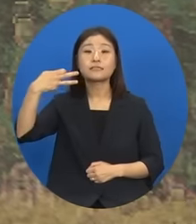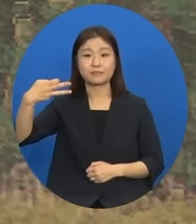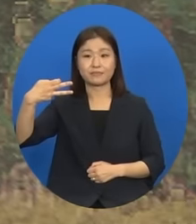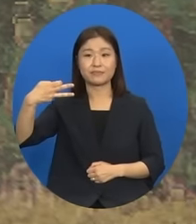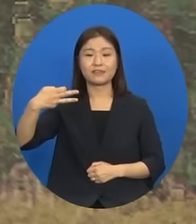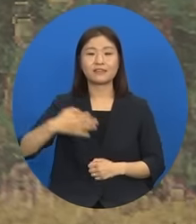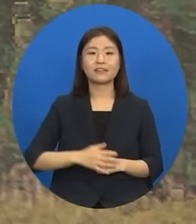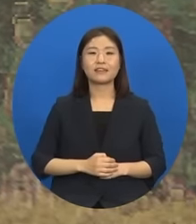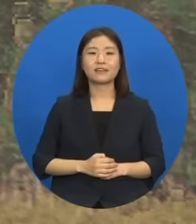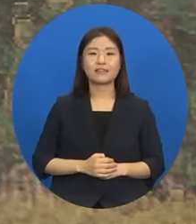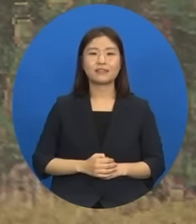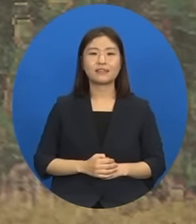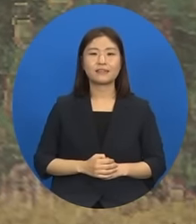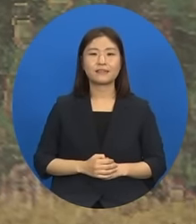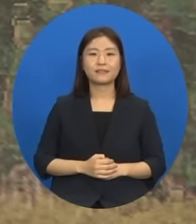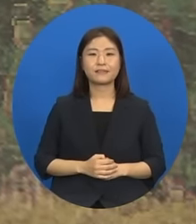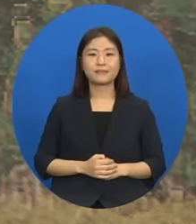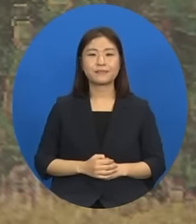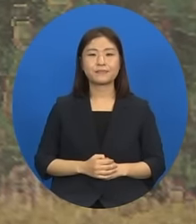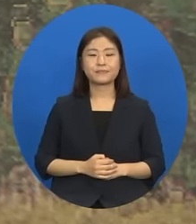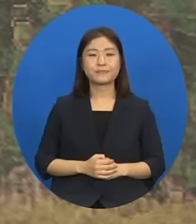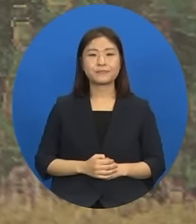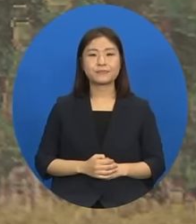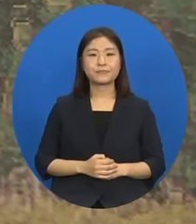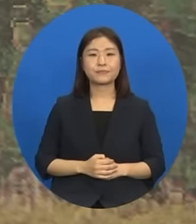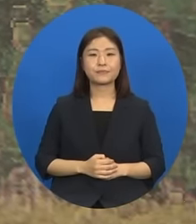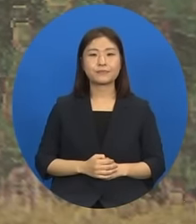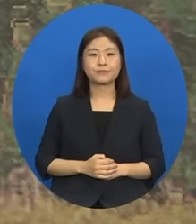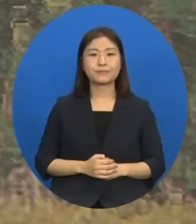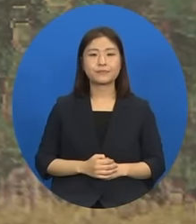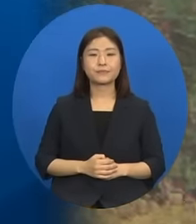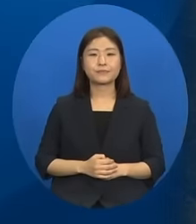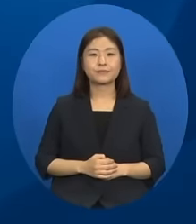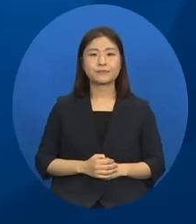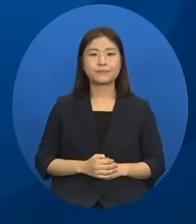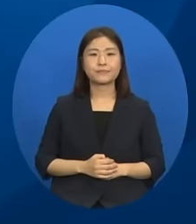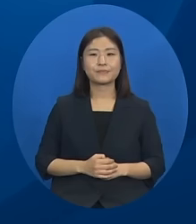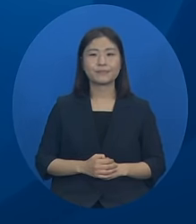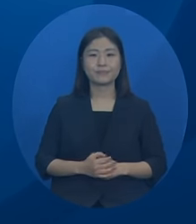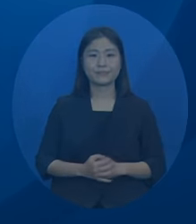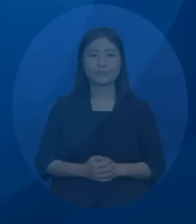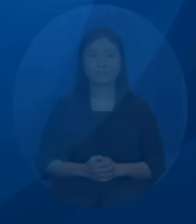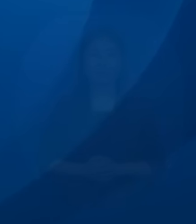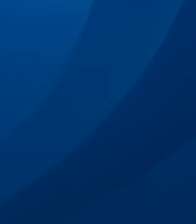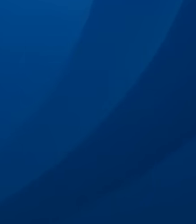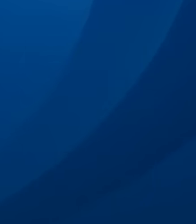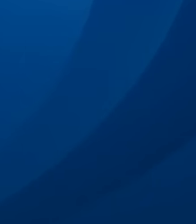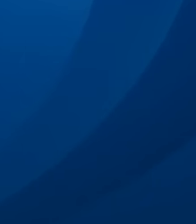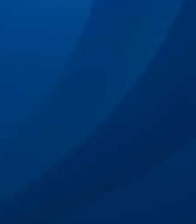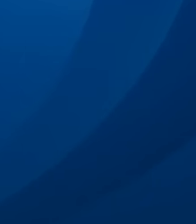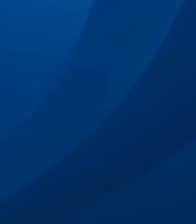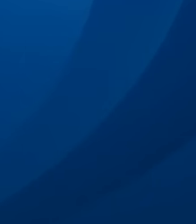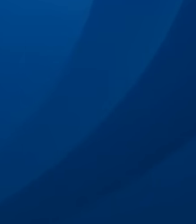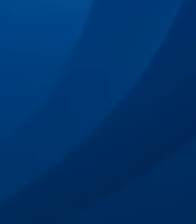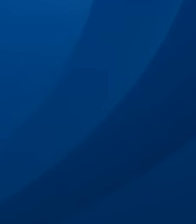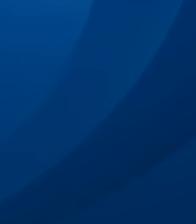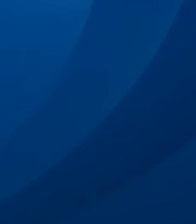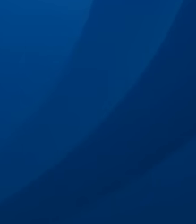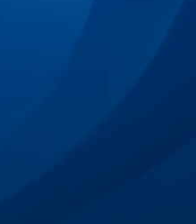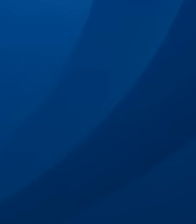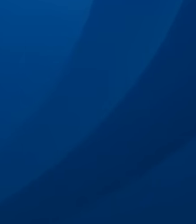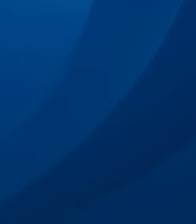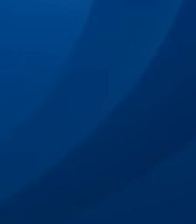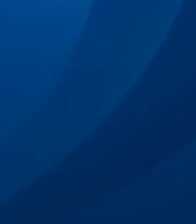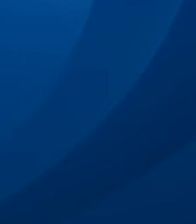1절에서 13절까지의 말씀을 제가 대신해서 읽도록 하겠습니다. 야곱이 라반의 아들들이 하는 말을